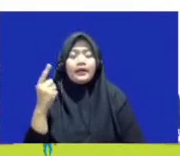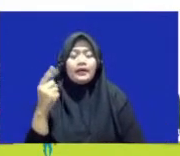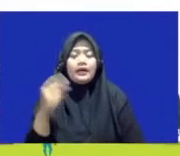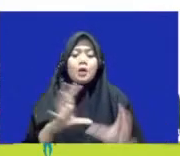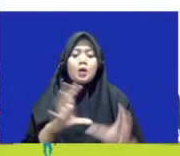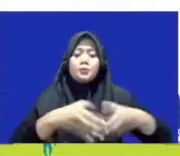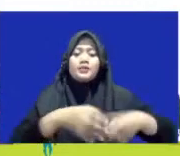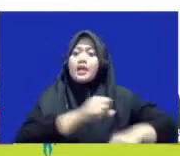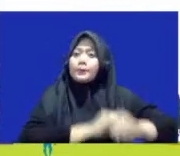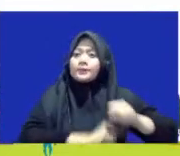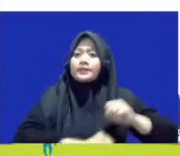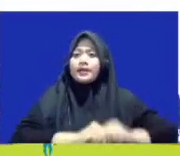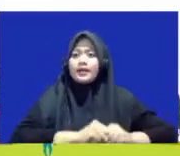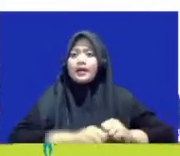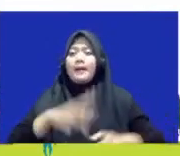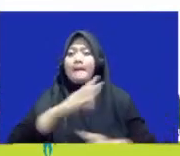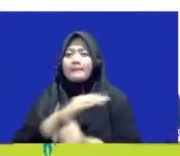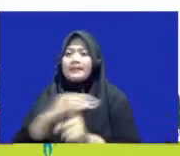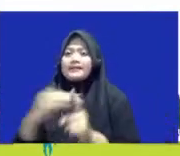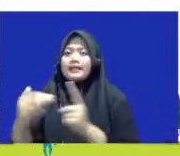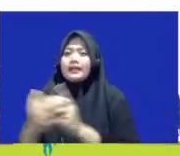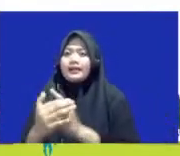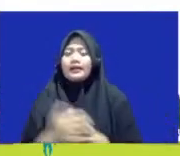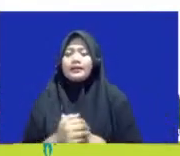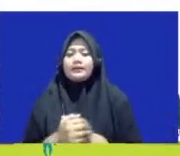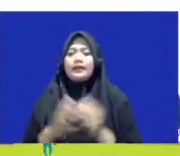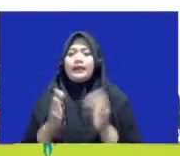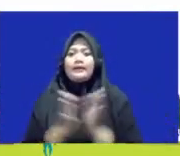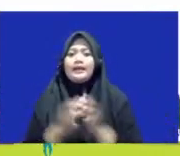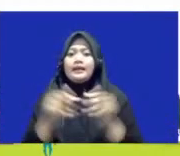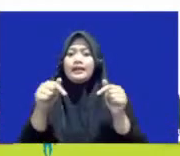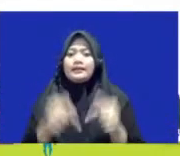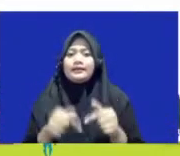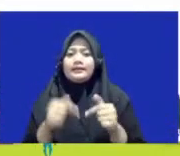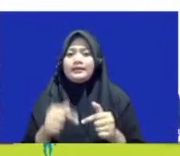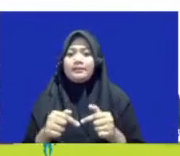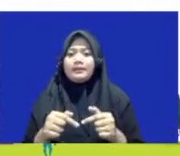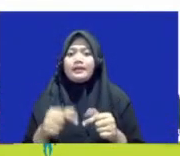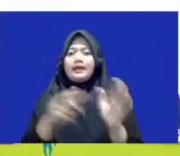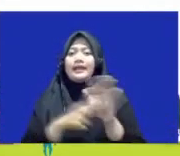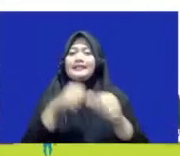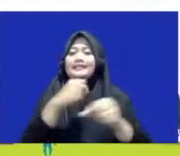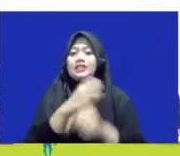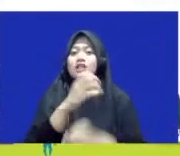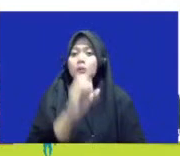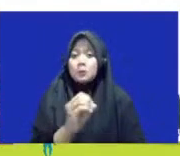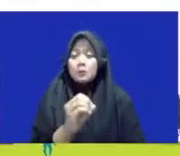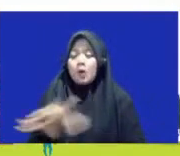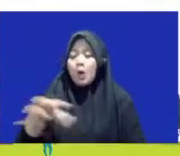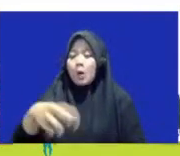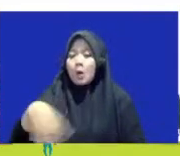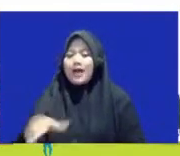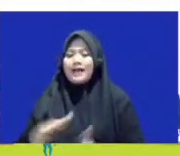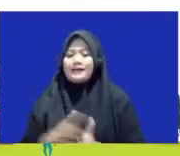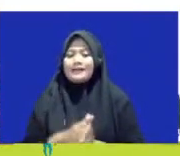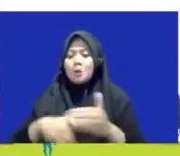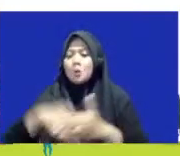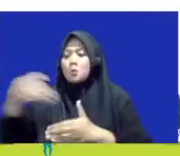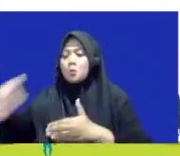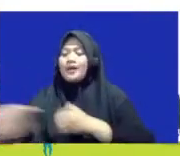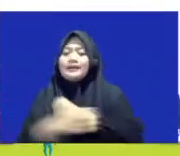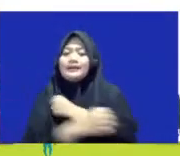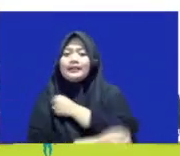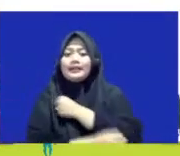itu masyarakat, dan di sini juga para NGO yang ada, lokal dan luar negeri, juga teman-teman